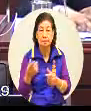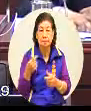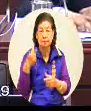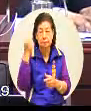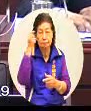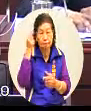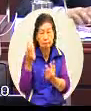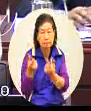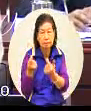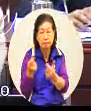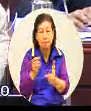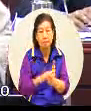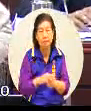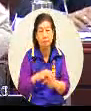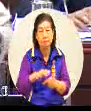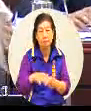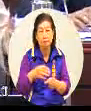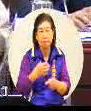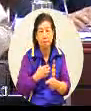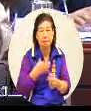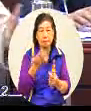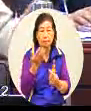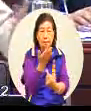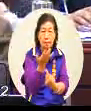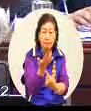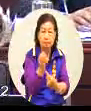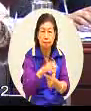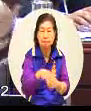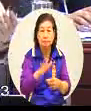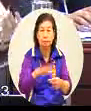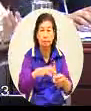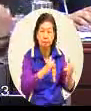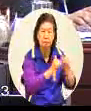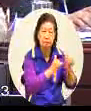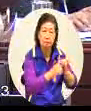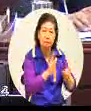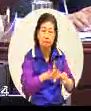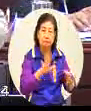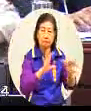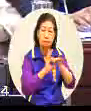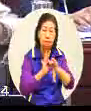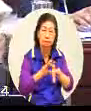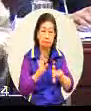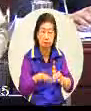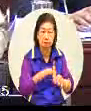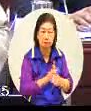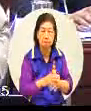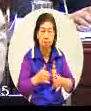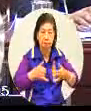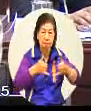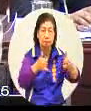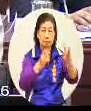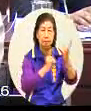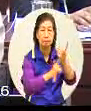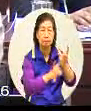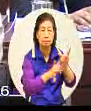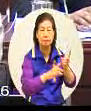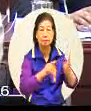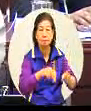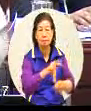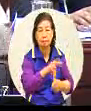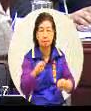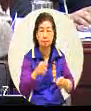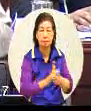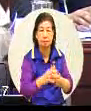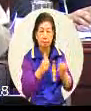民咱的阿莲地区，我嘛是关心相关阿莲土地。哦，这个部分生